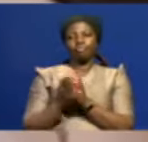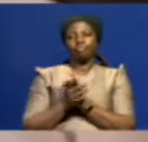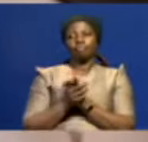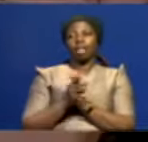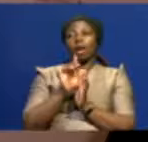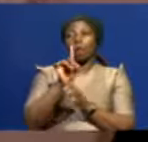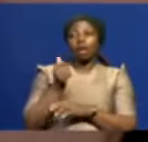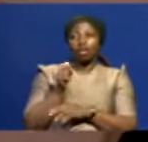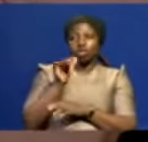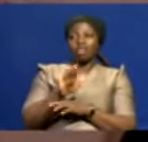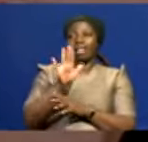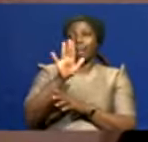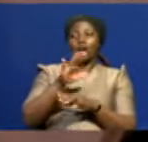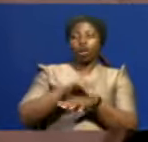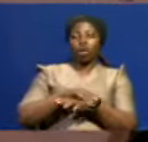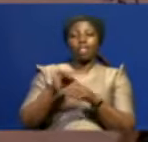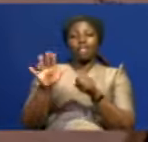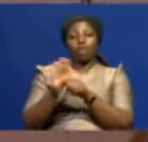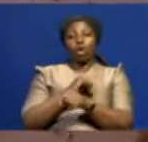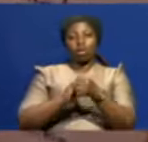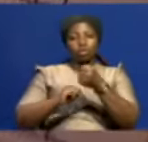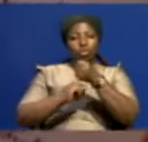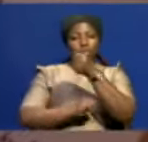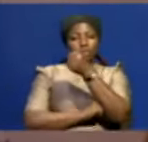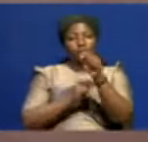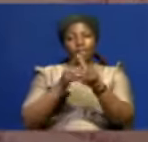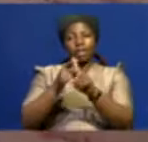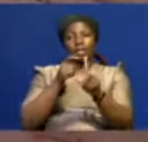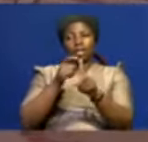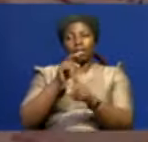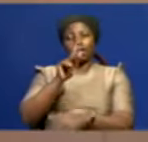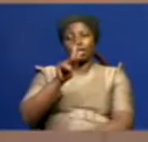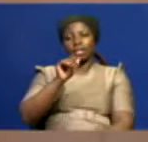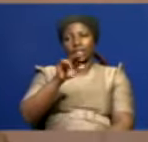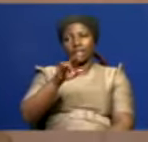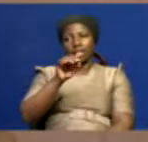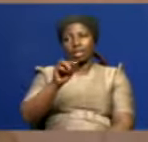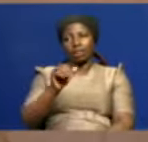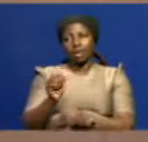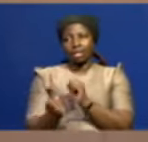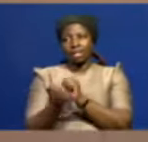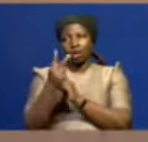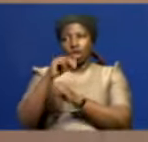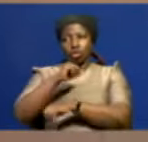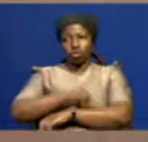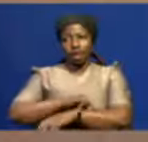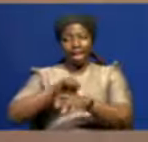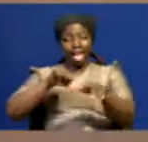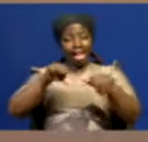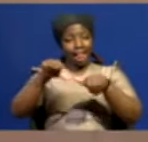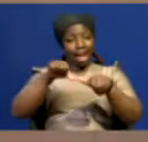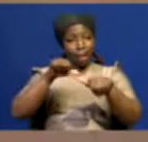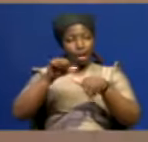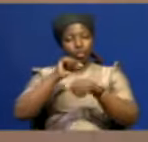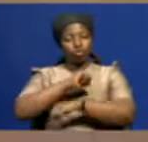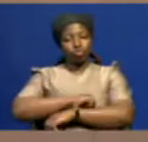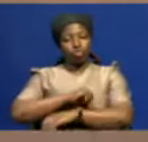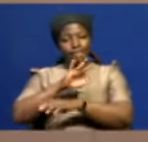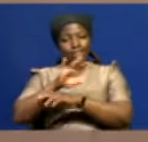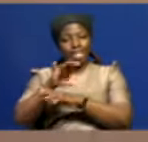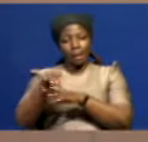She got offered a full scholarship by the Kaliwa Secondary School Administration. Amesha lipa ata school uniform,